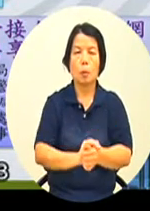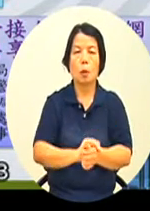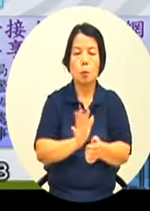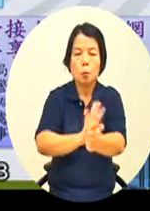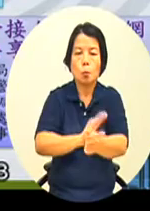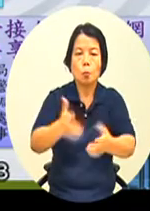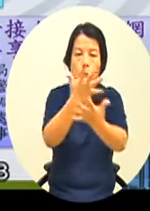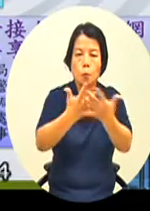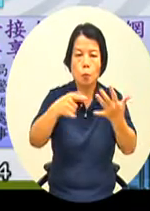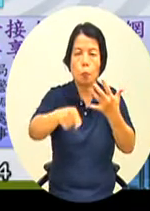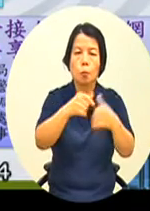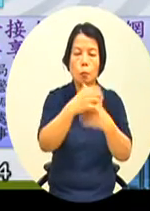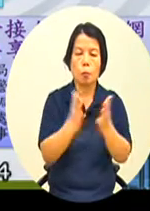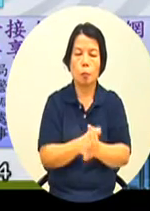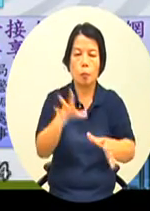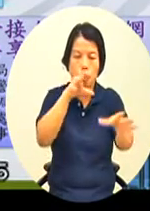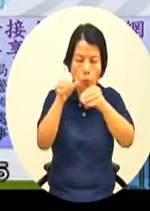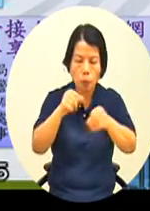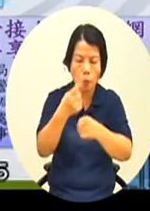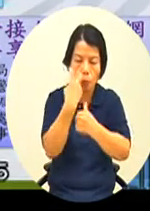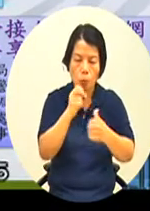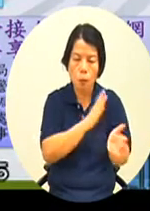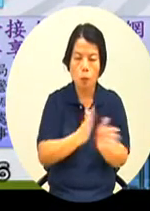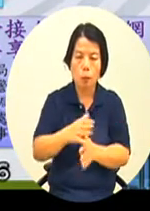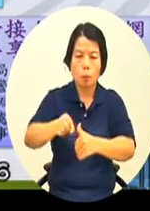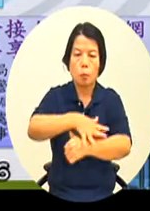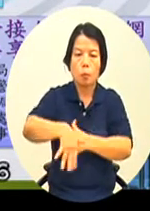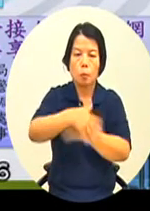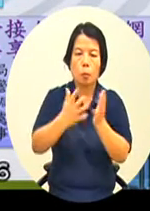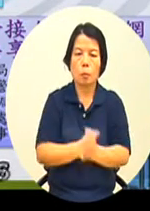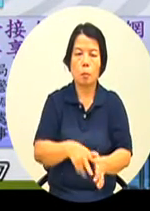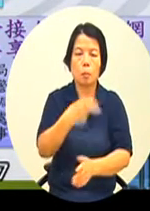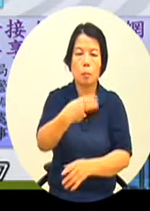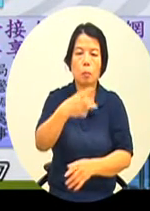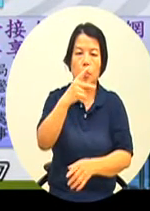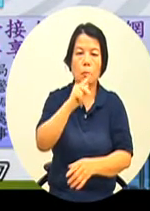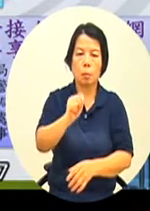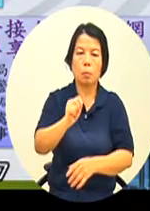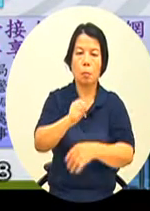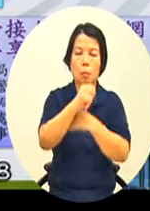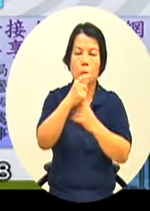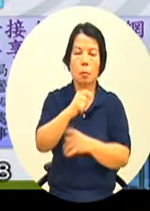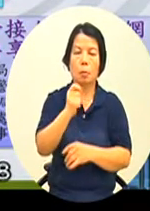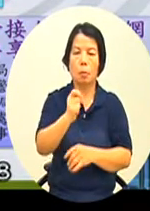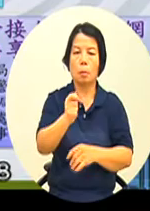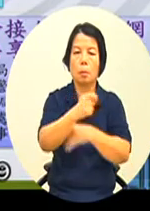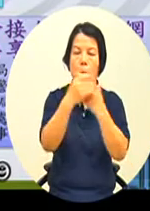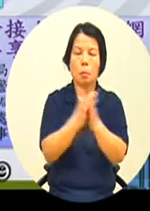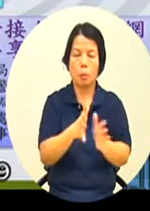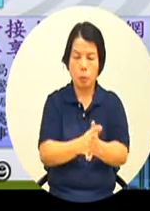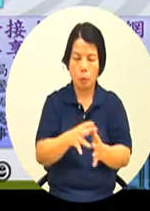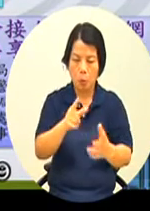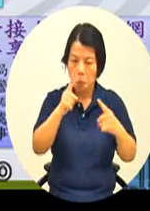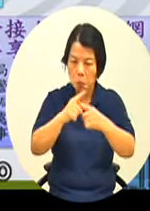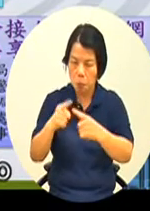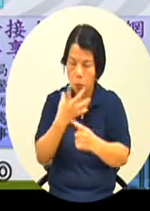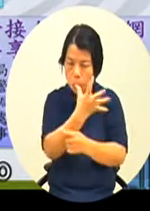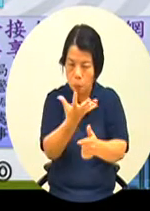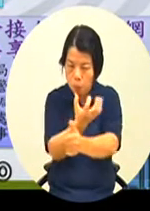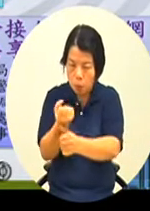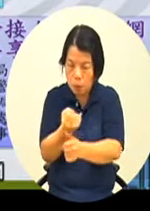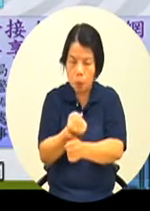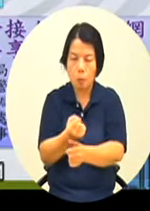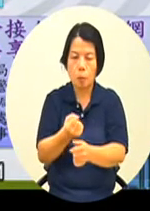们人力资源管理资讯系统 WebHR， 确实掌握各机关现有员额数，达到员额精